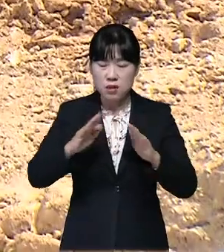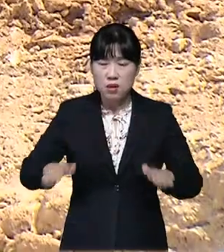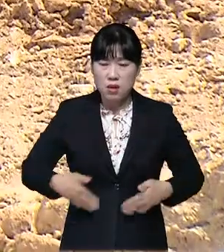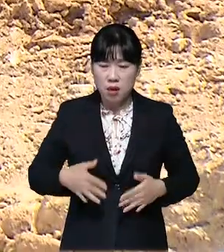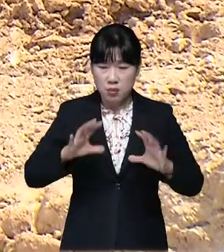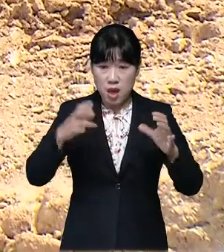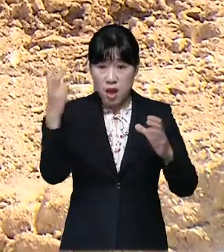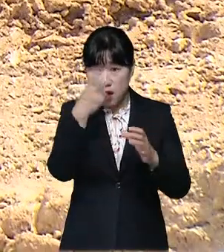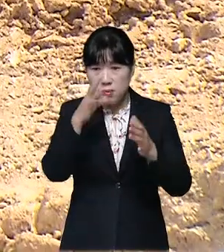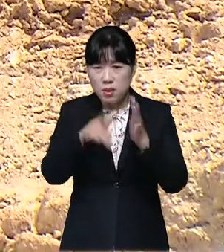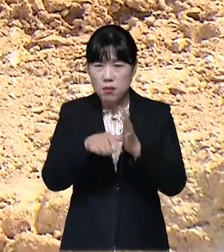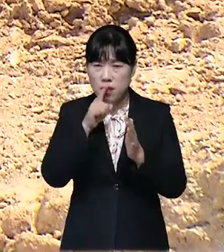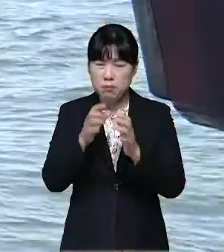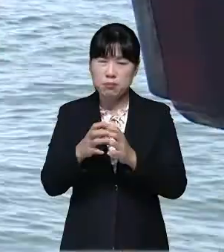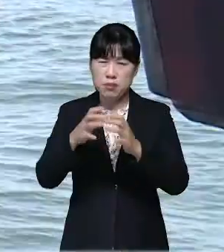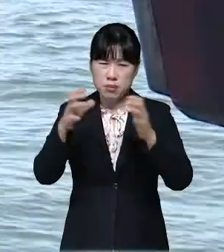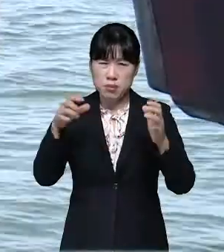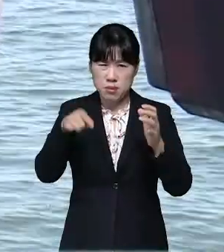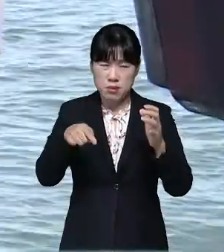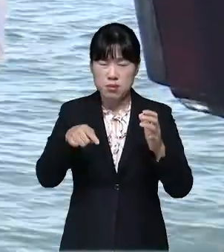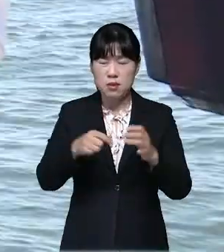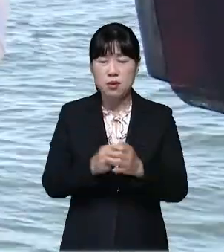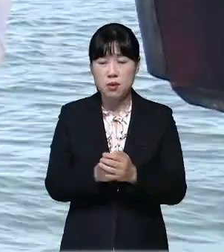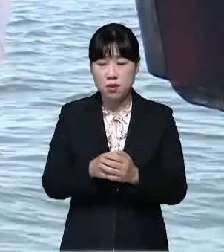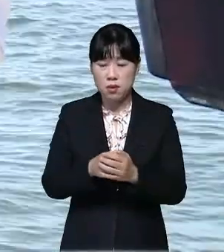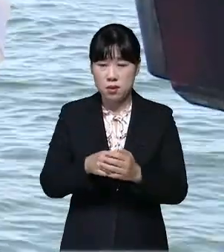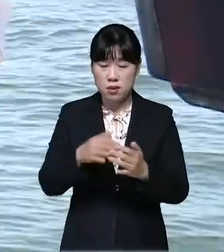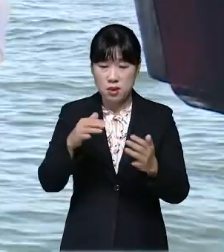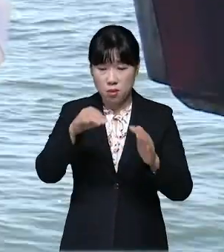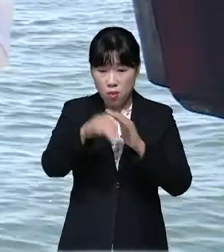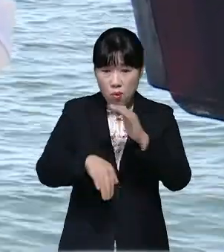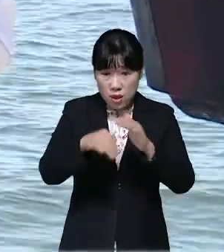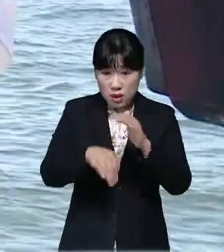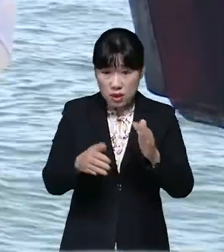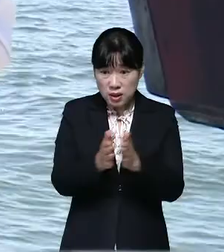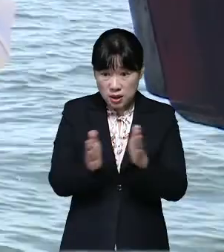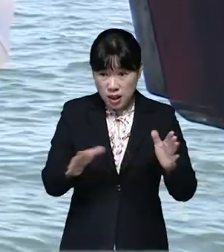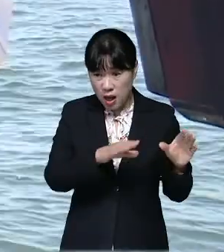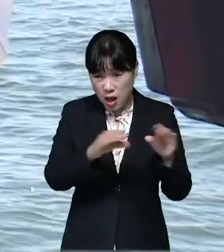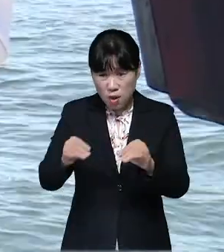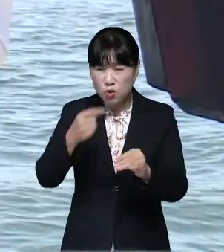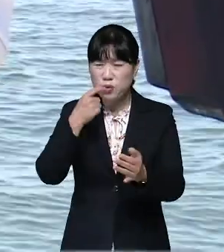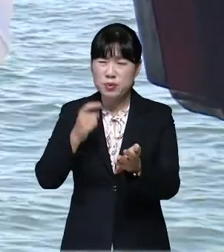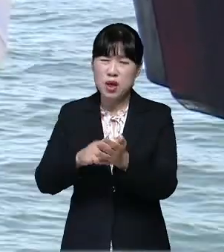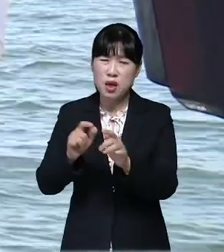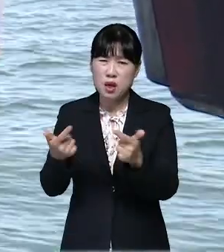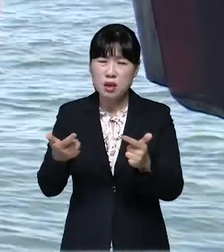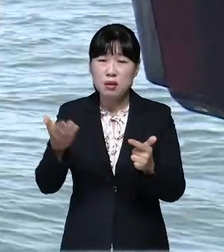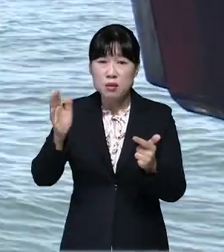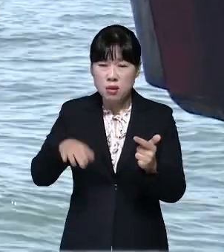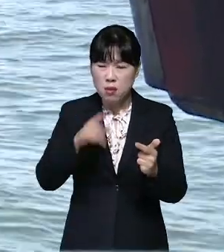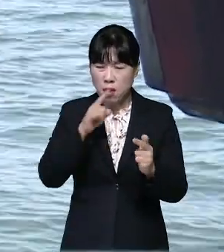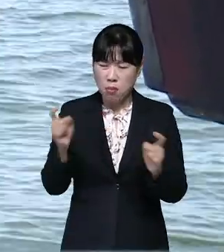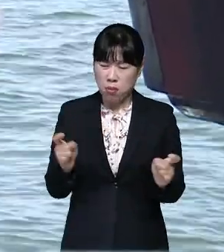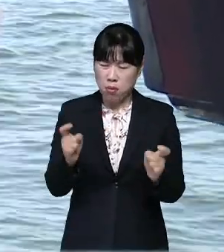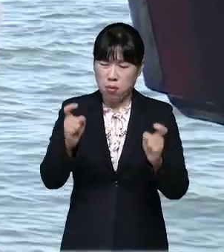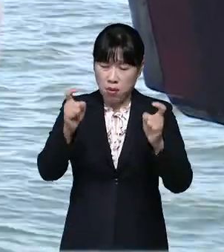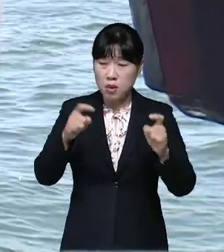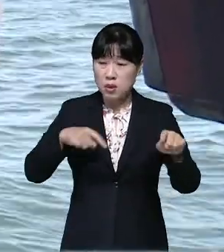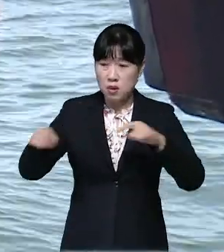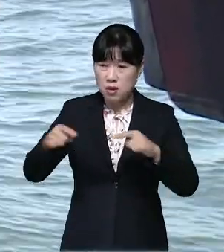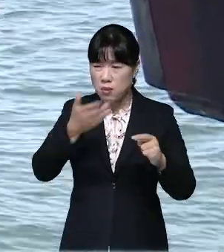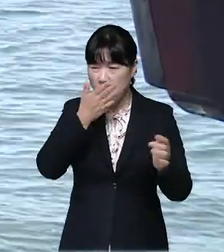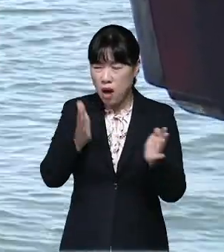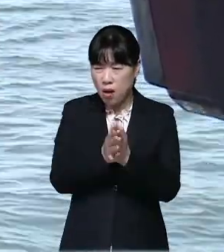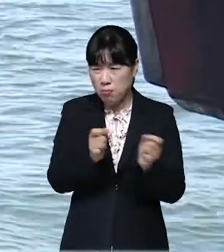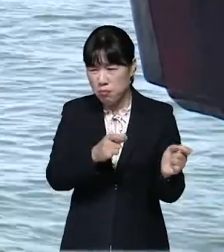쟁점이 될 가능성이 큽니다. 공사가 시작된 경도개발을 중단하기도 쉽지 않지만 논란이 정치권까지